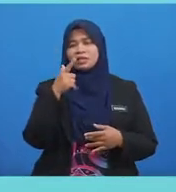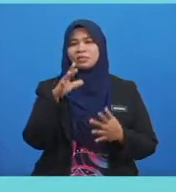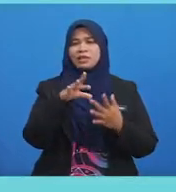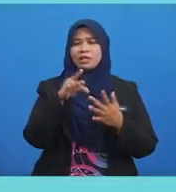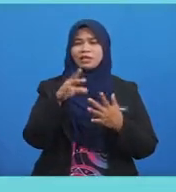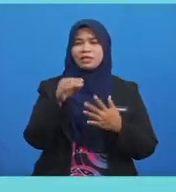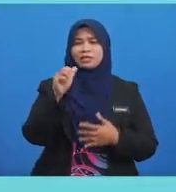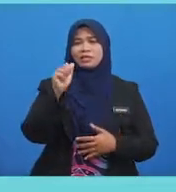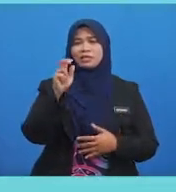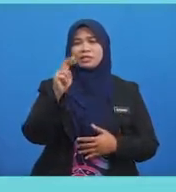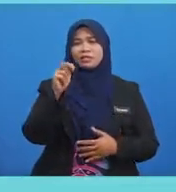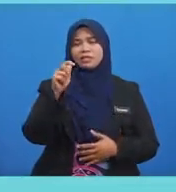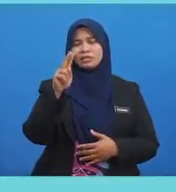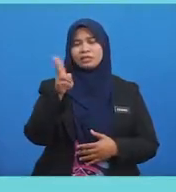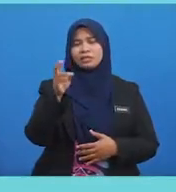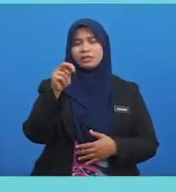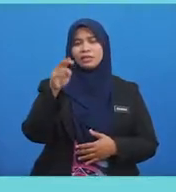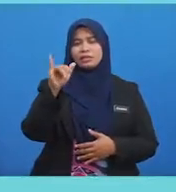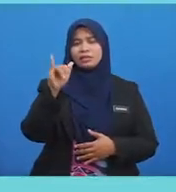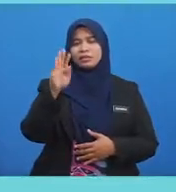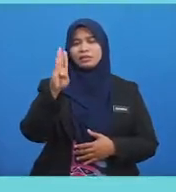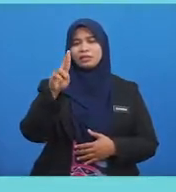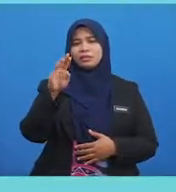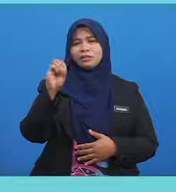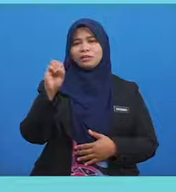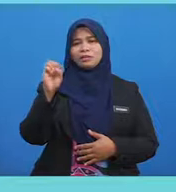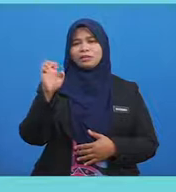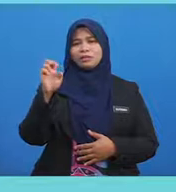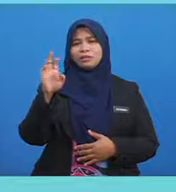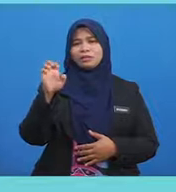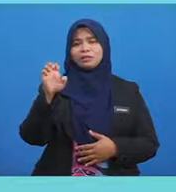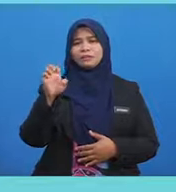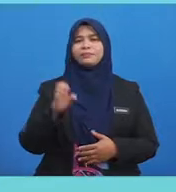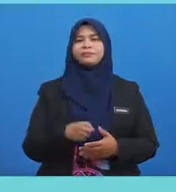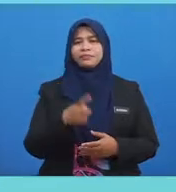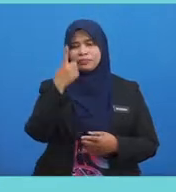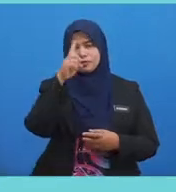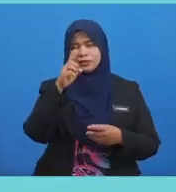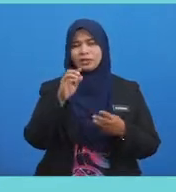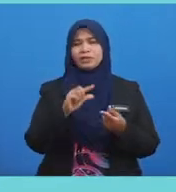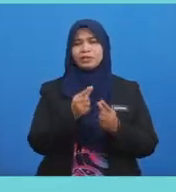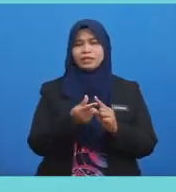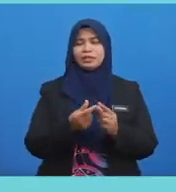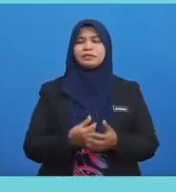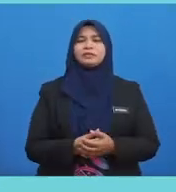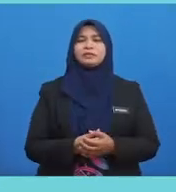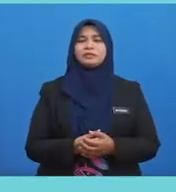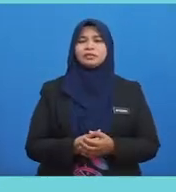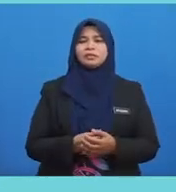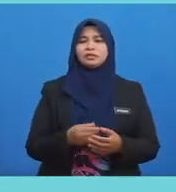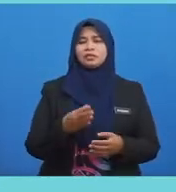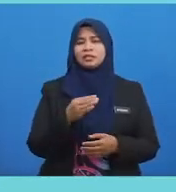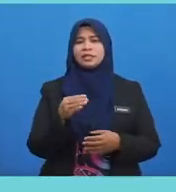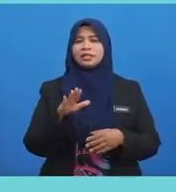enggan melantik saudaranya Anthony Brooke iaitu anak kepada Bertram Brooke untuk